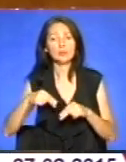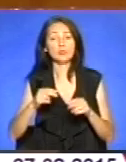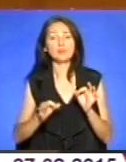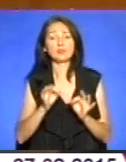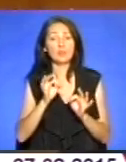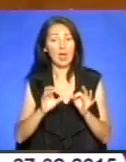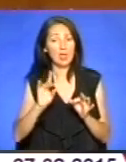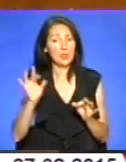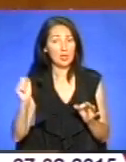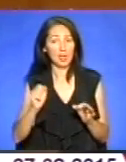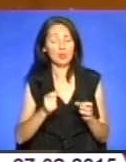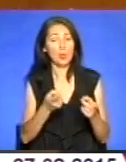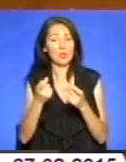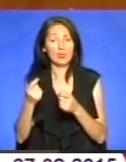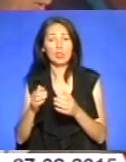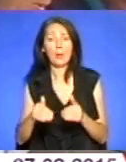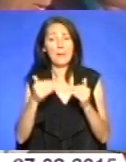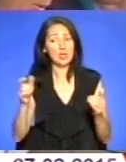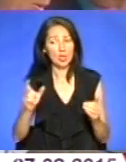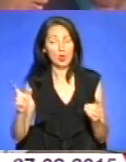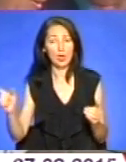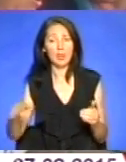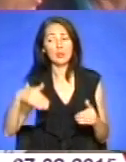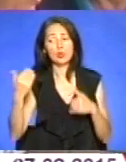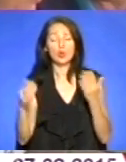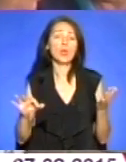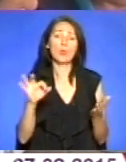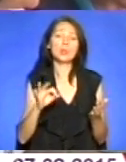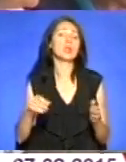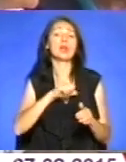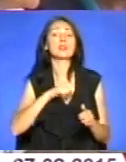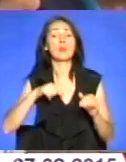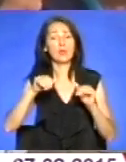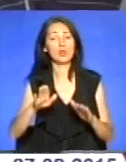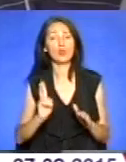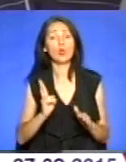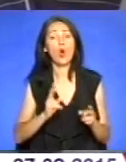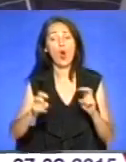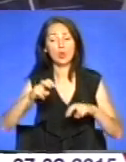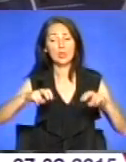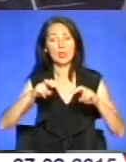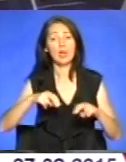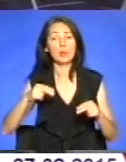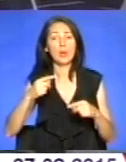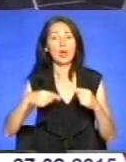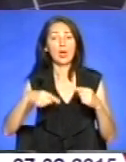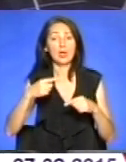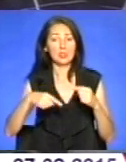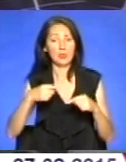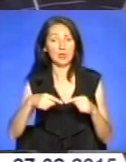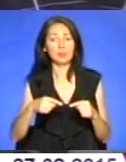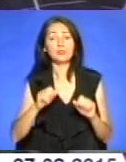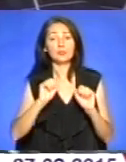ширше коло людей. Сторони по областях самі вирішують, хто розглядатиме трудовий колективний спір. До примирної комісії можуть залучати